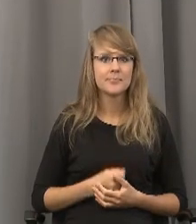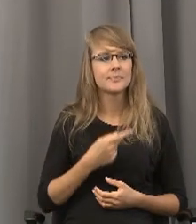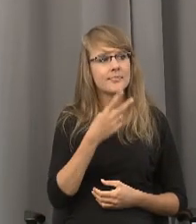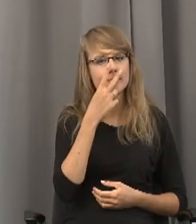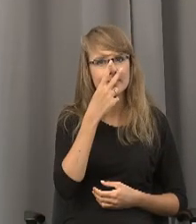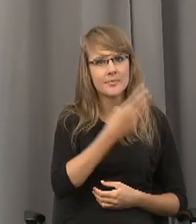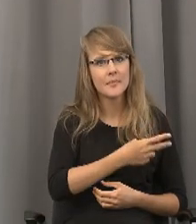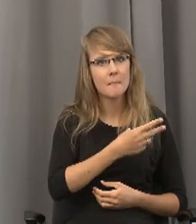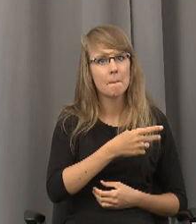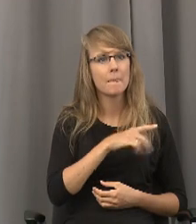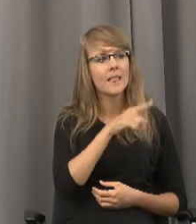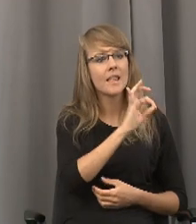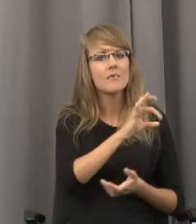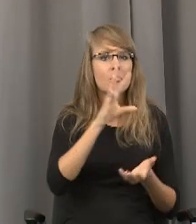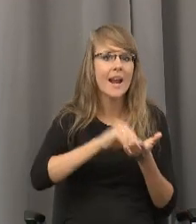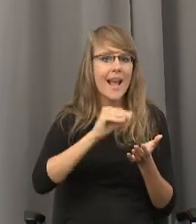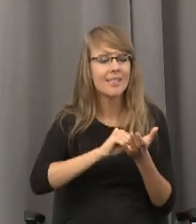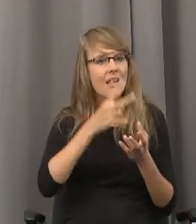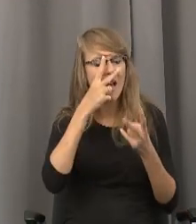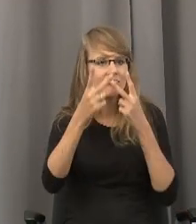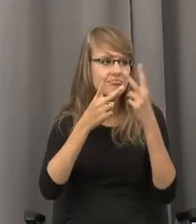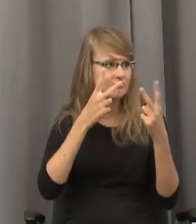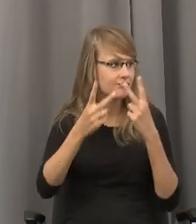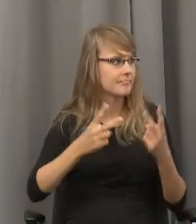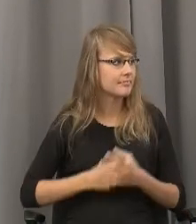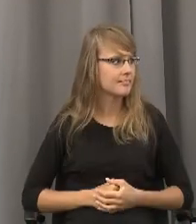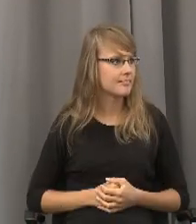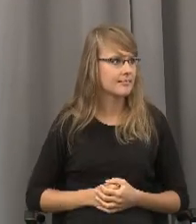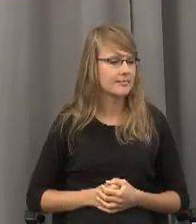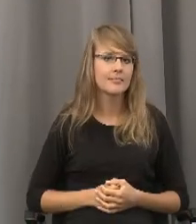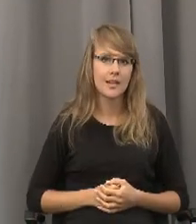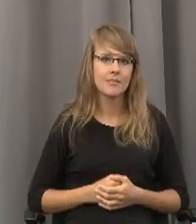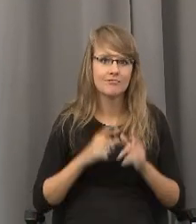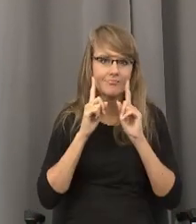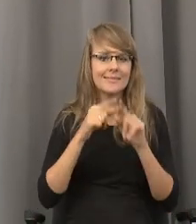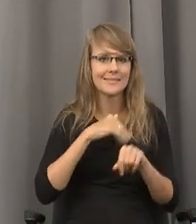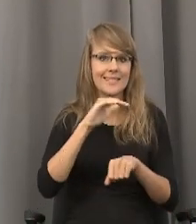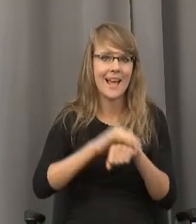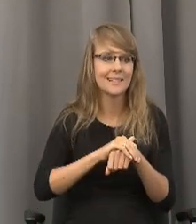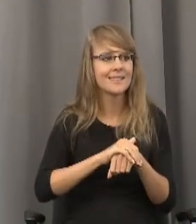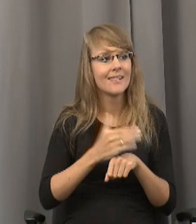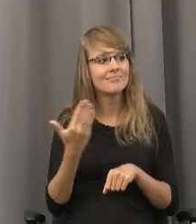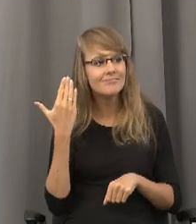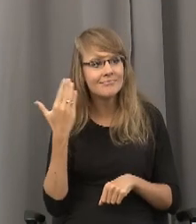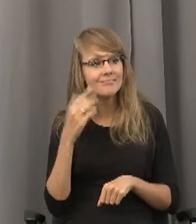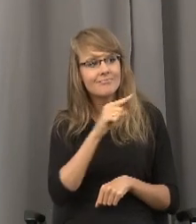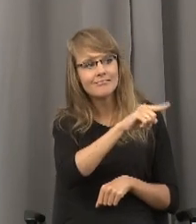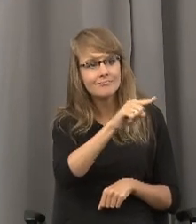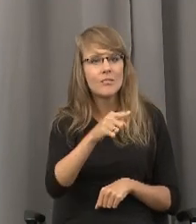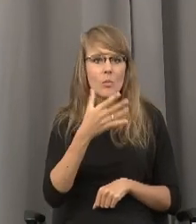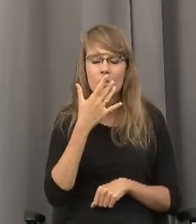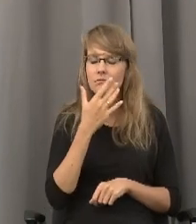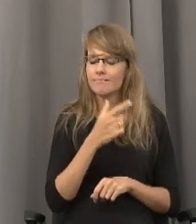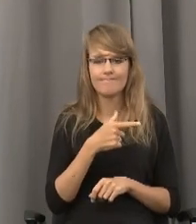praktyczne moje refleksje. Oczywiście zgadzam się z wcześniejszymi wypowiedziami, to jest